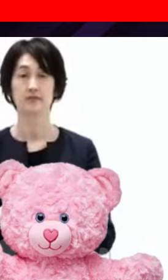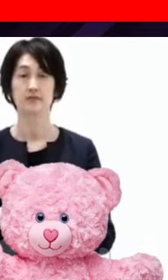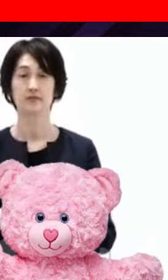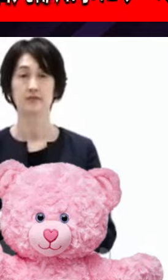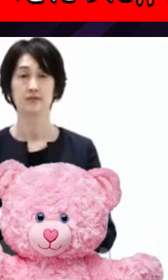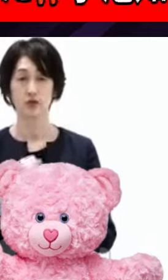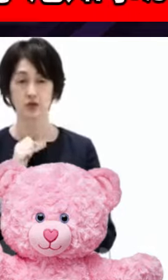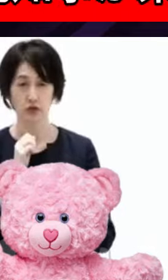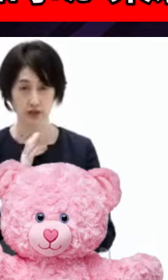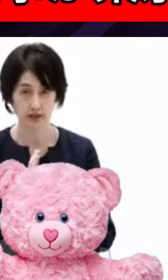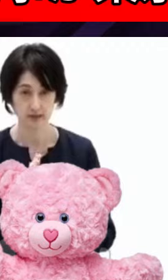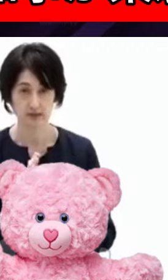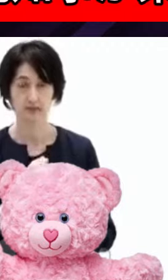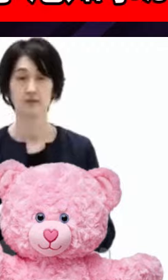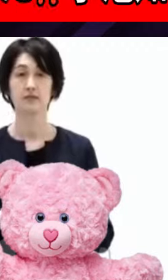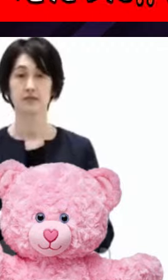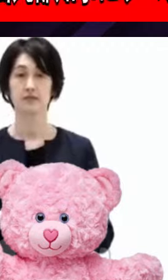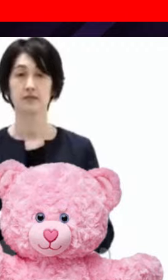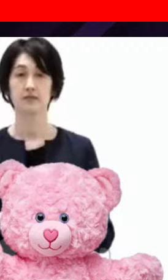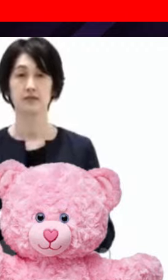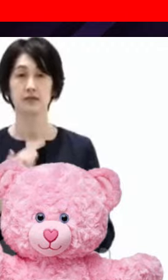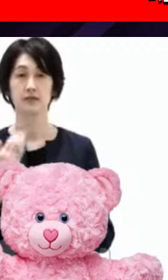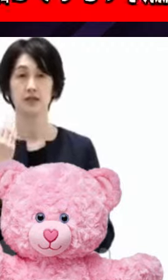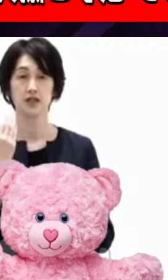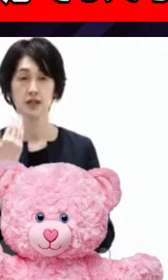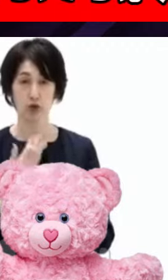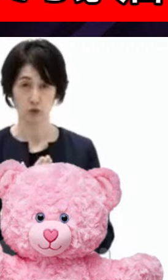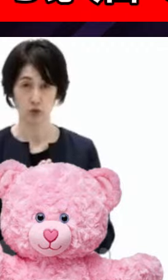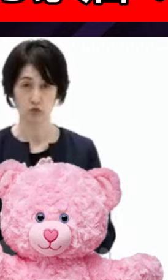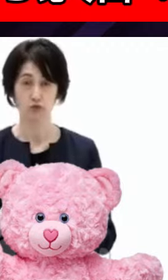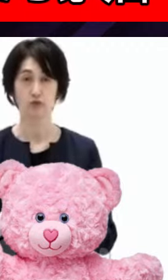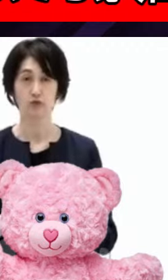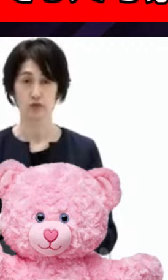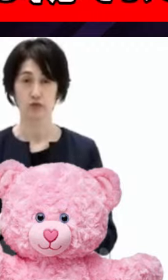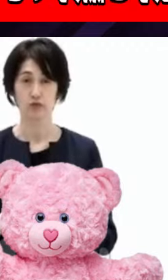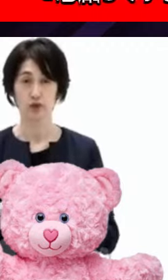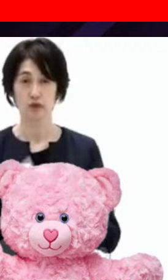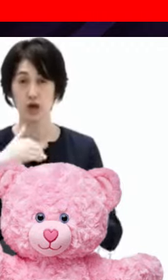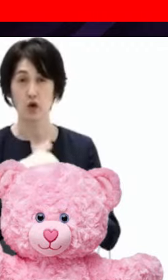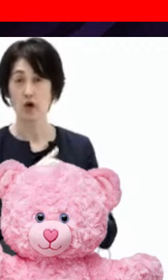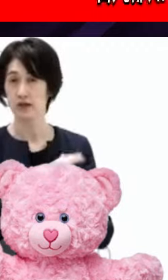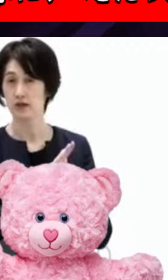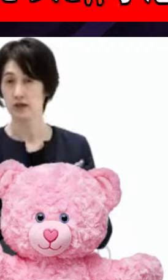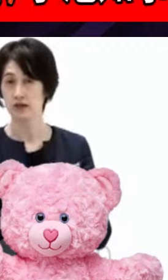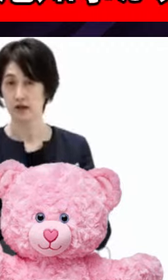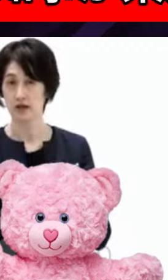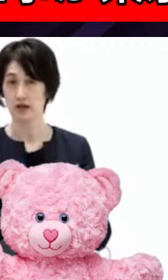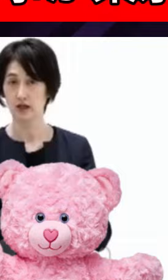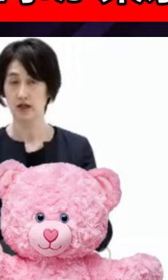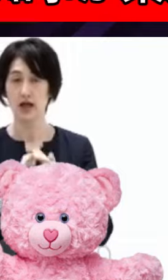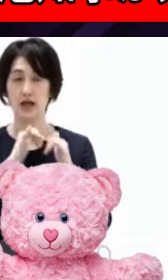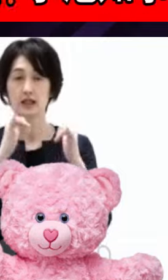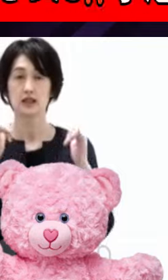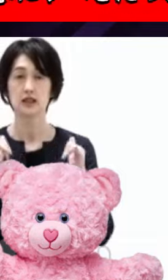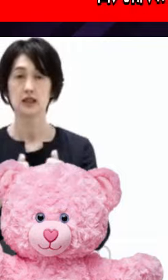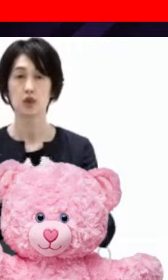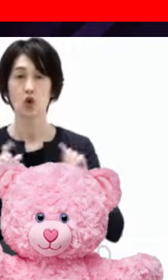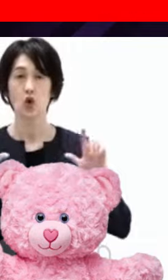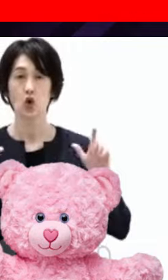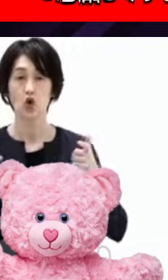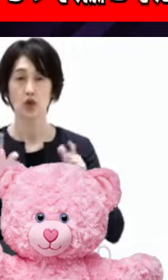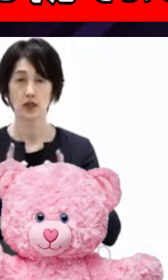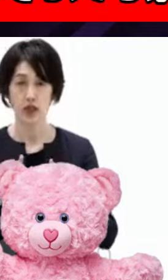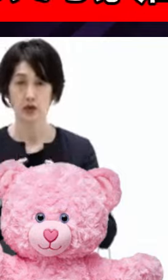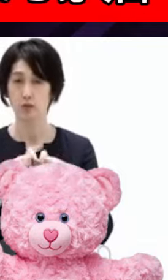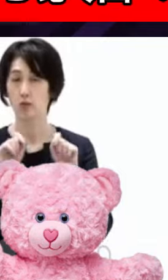よろしくお願いします。質問の1項目目で今お聞きした人口減のところのお話なん